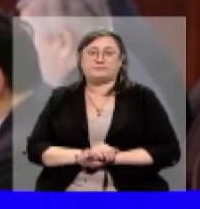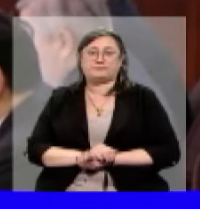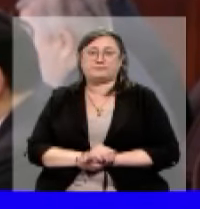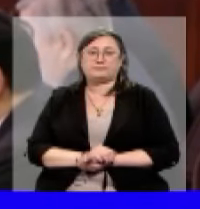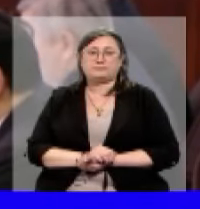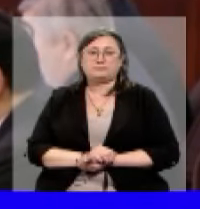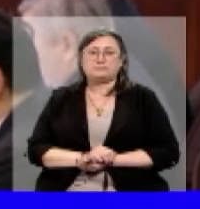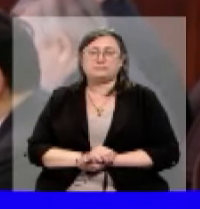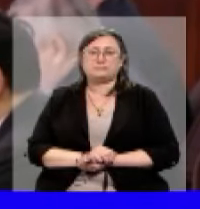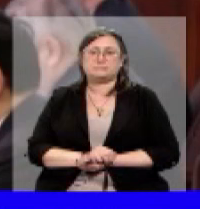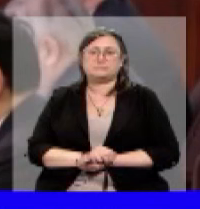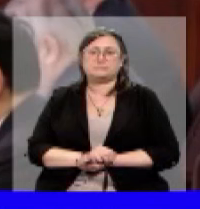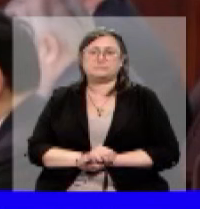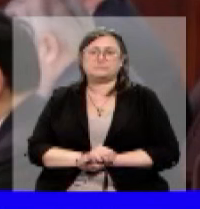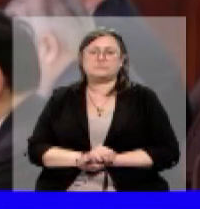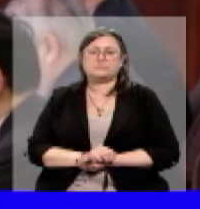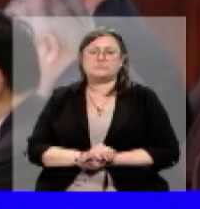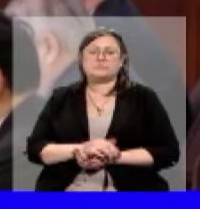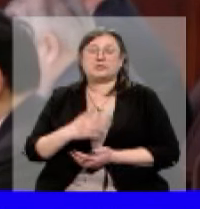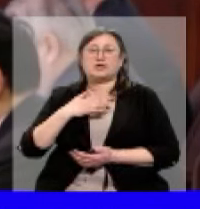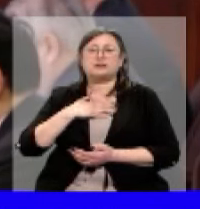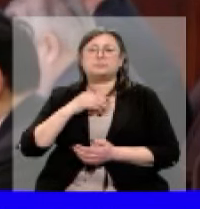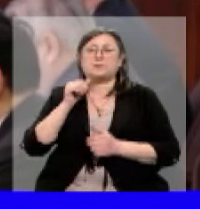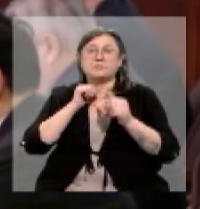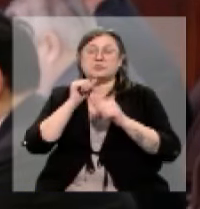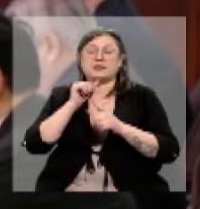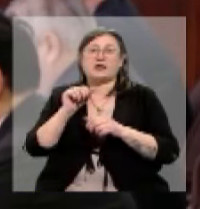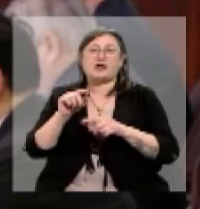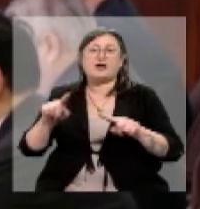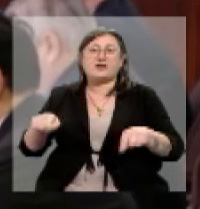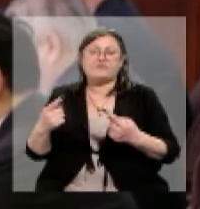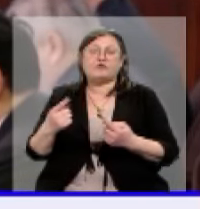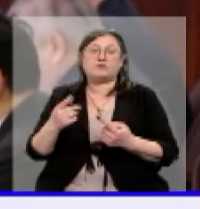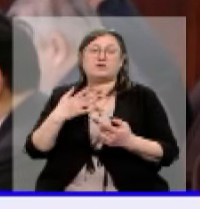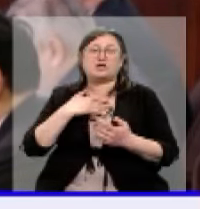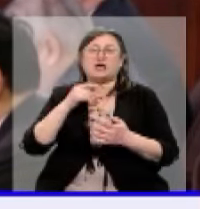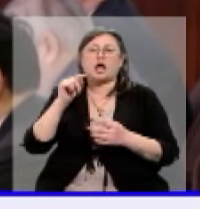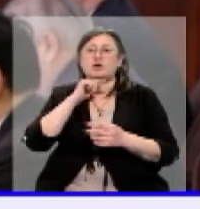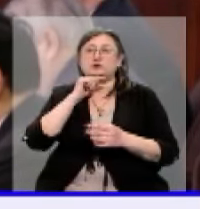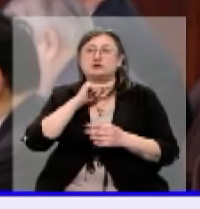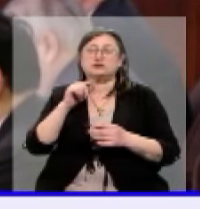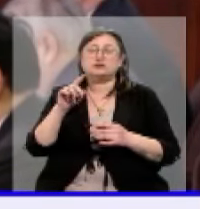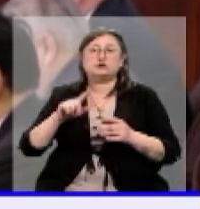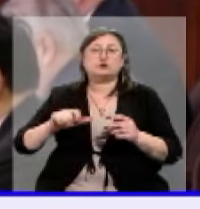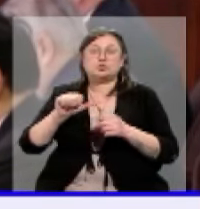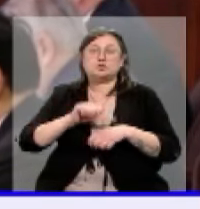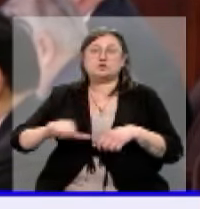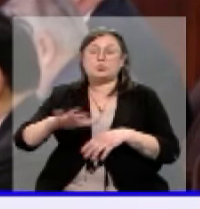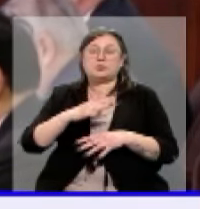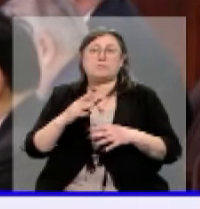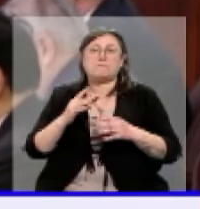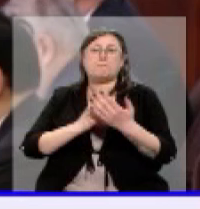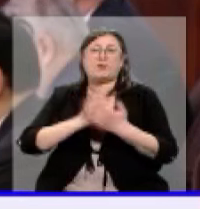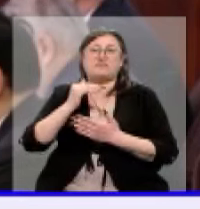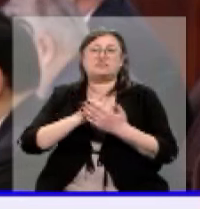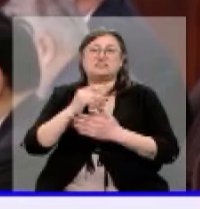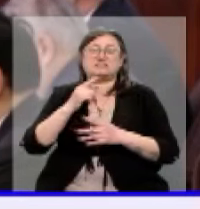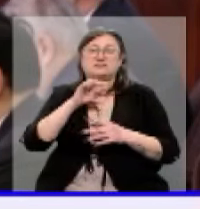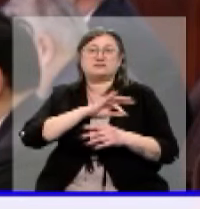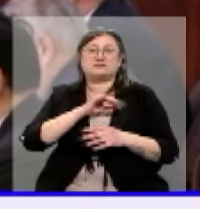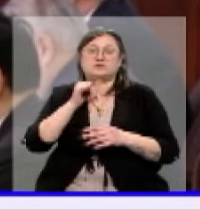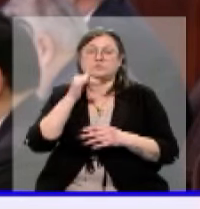олардың тиімділігін арттыра алмай келеді. Оны мойындау қажет. Сондай ақ біз басқарушы компанияларды